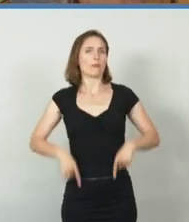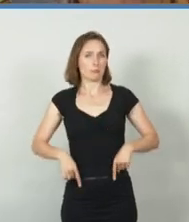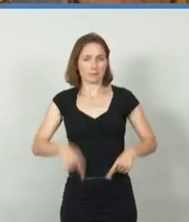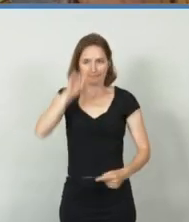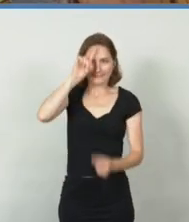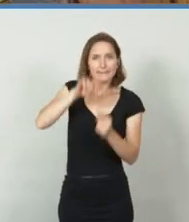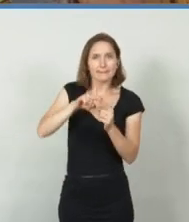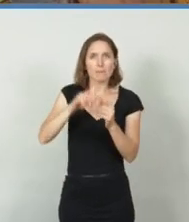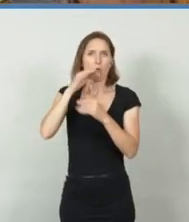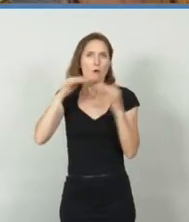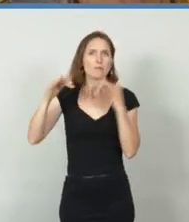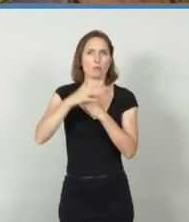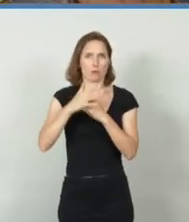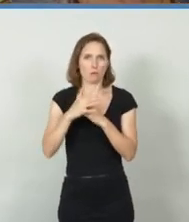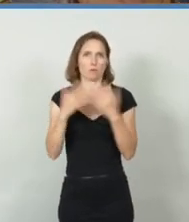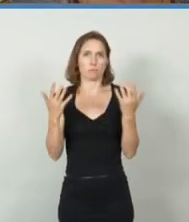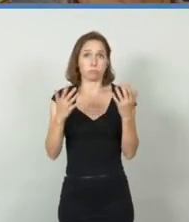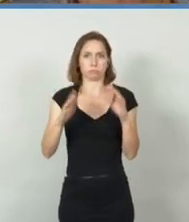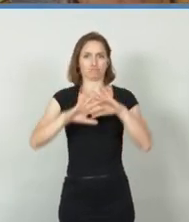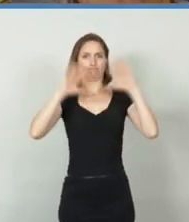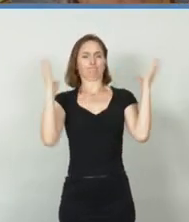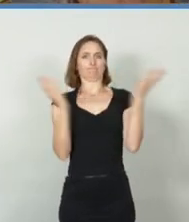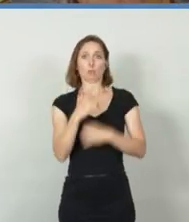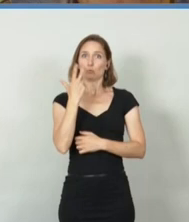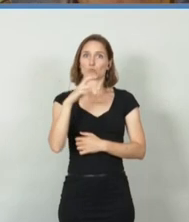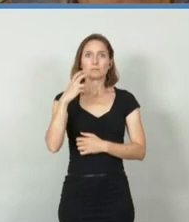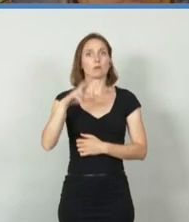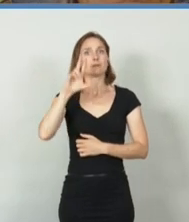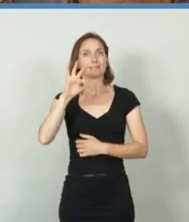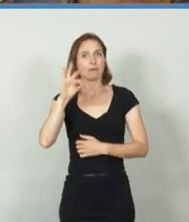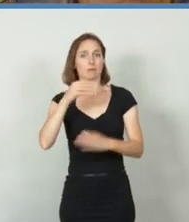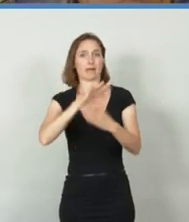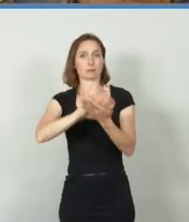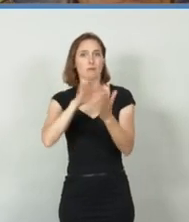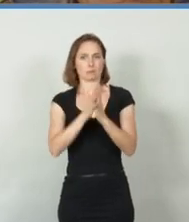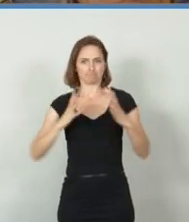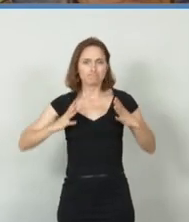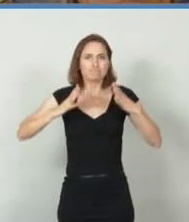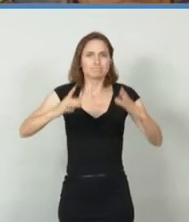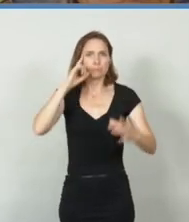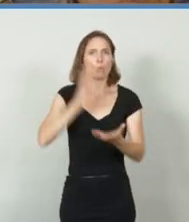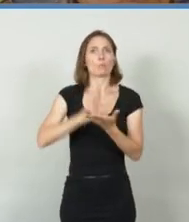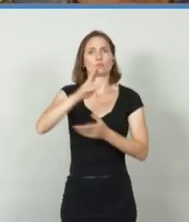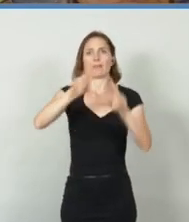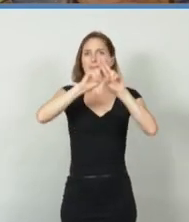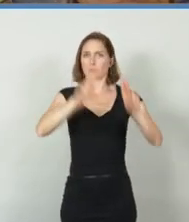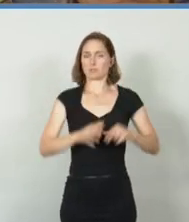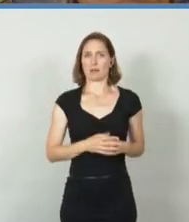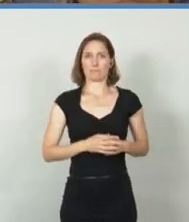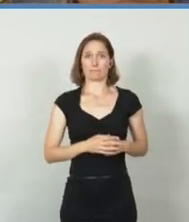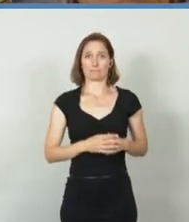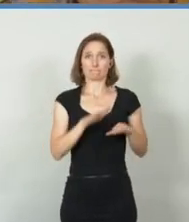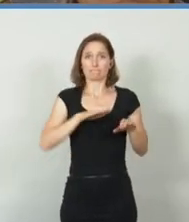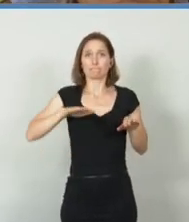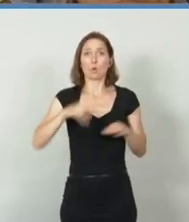ce sont plus de 350 associations qui sont impliquées dans les projets à l'international l'Université Grenoble Alpes ouvre également de